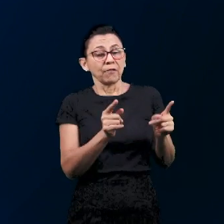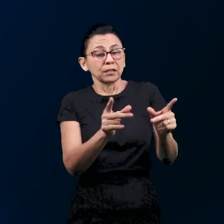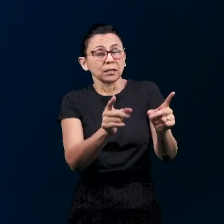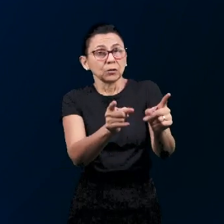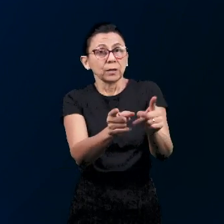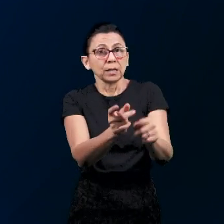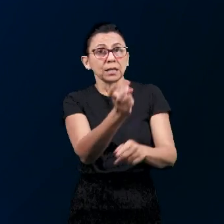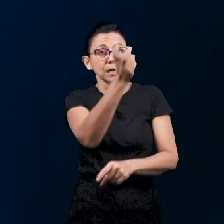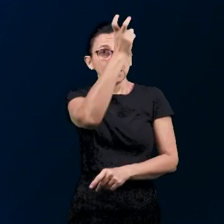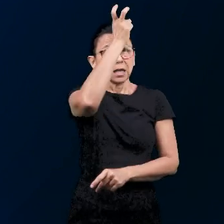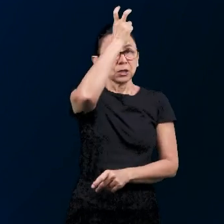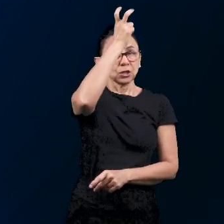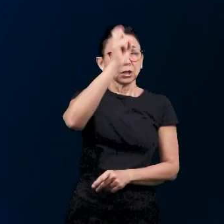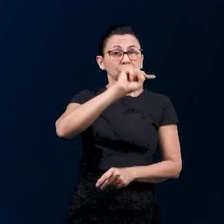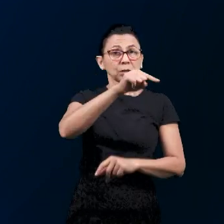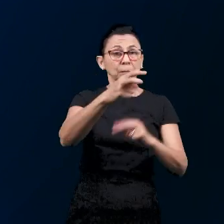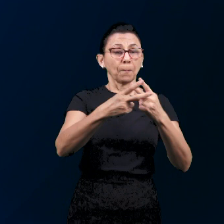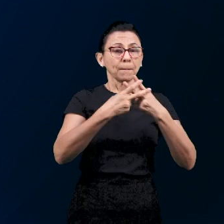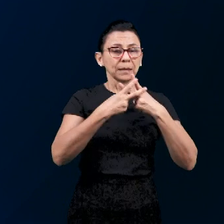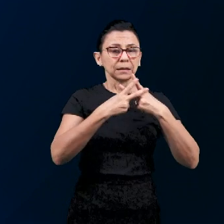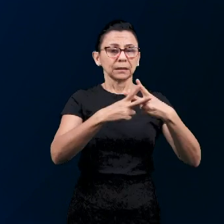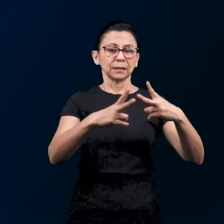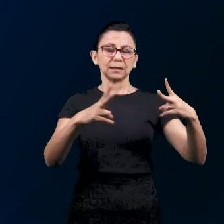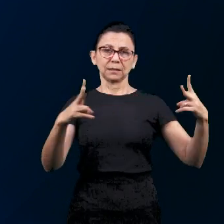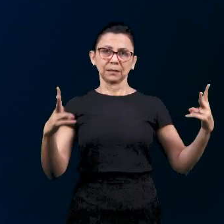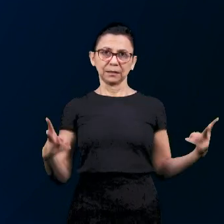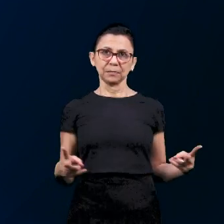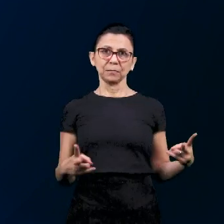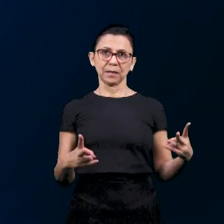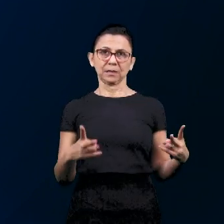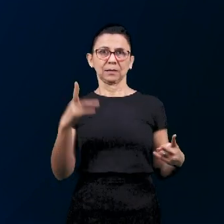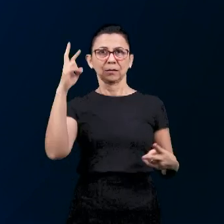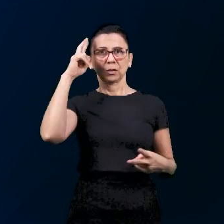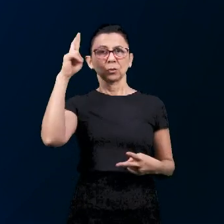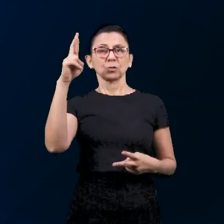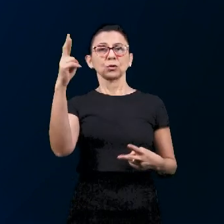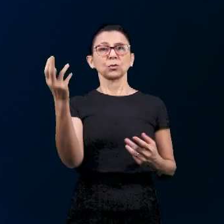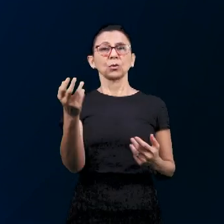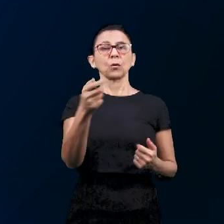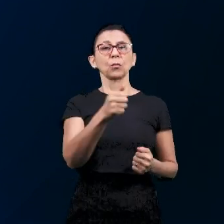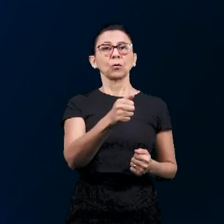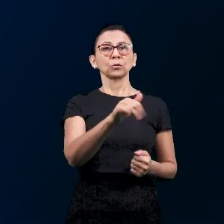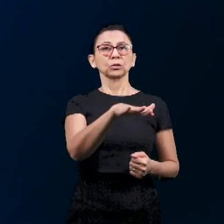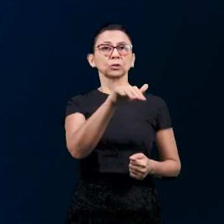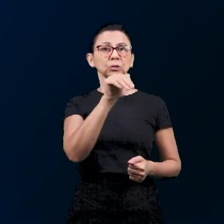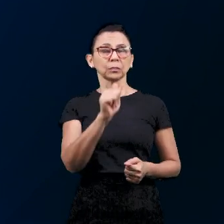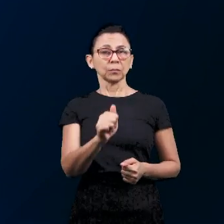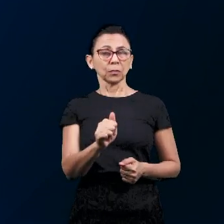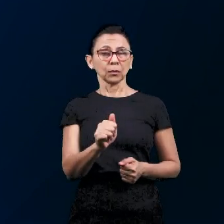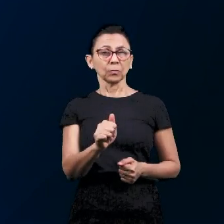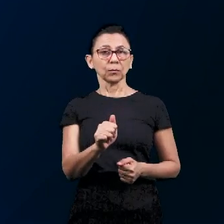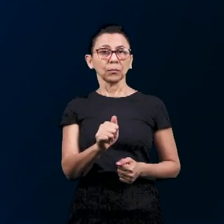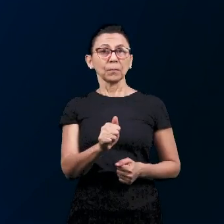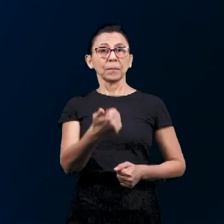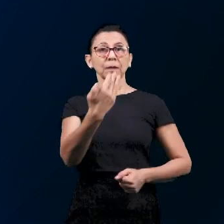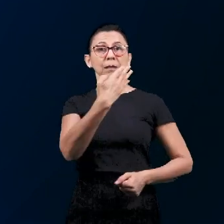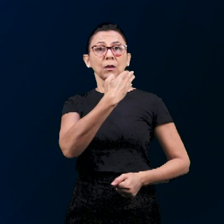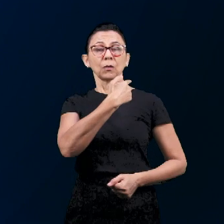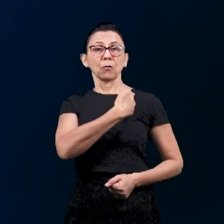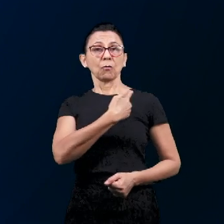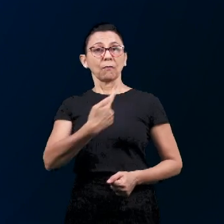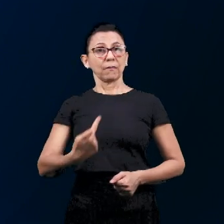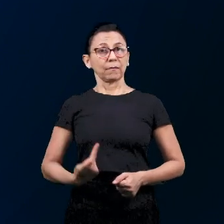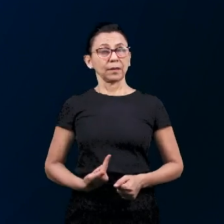à la position de gouverneur d'Égypte afin que le plan de Dieu s'accomplisse sur lui. Et là, il devient celui qui pourvoit ses